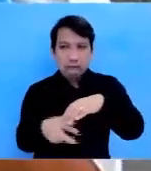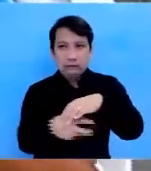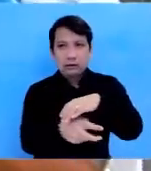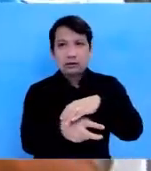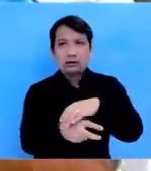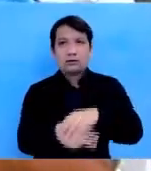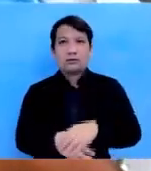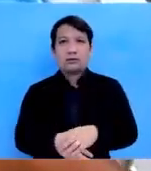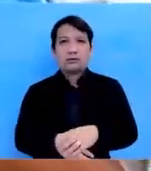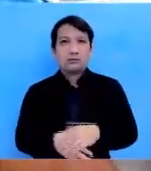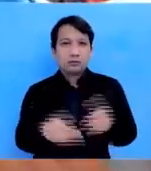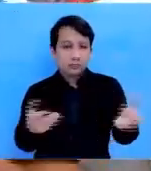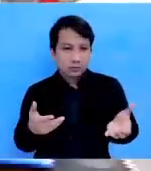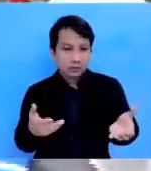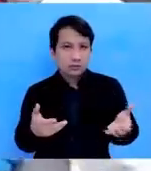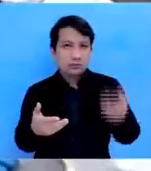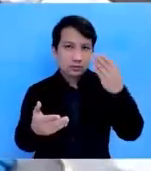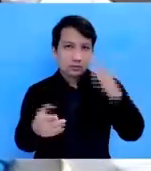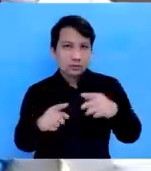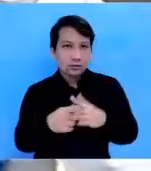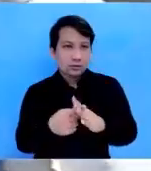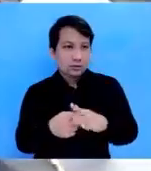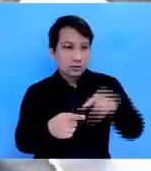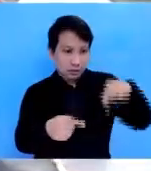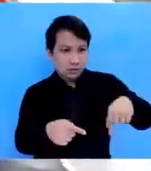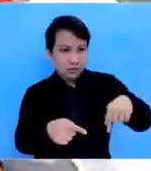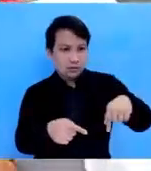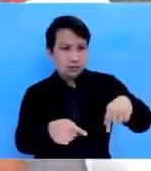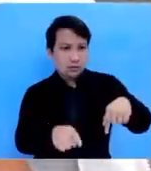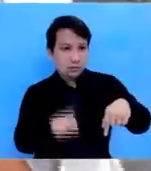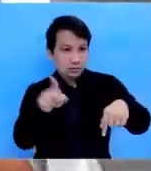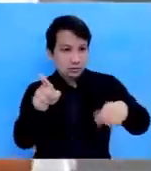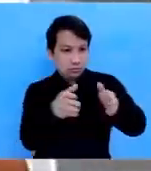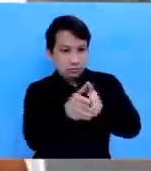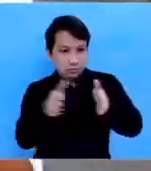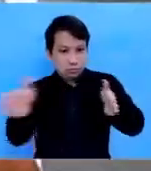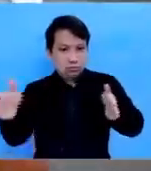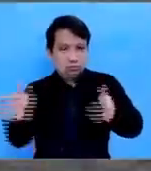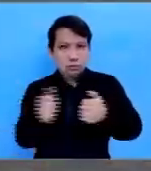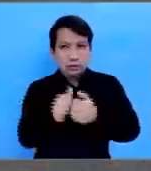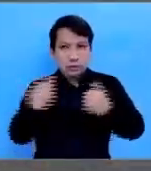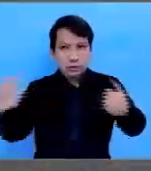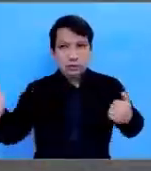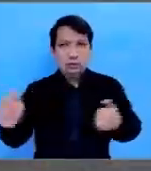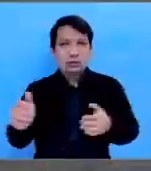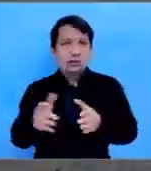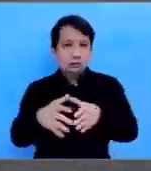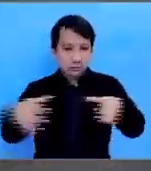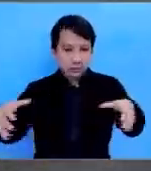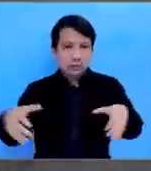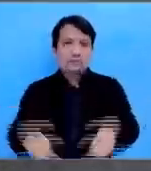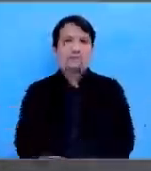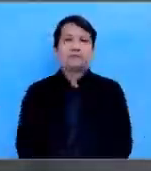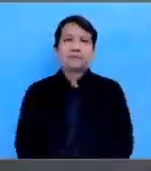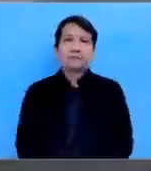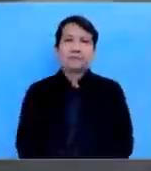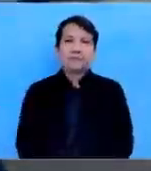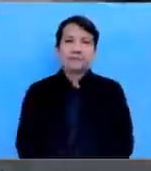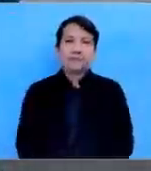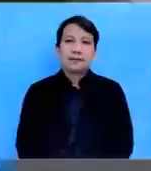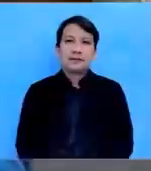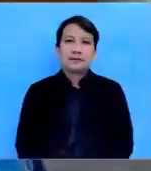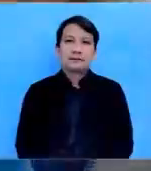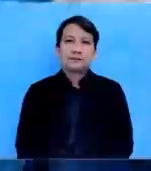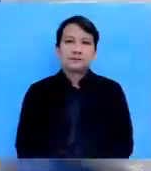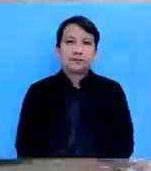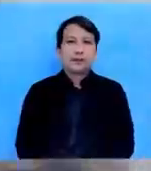umpisa? Doon sir, hanggang 250 meters hanggang doon. Hanggang doon? Si Mang Rolando, dahil sarado na